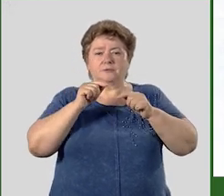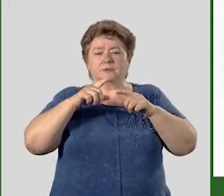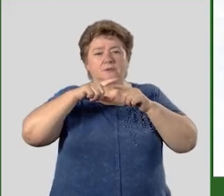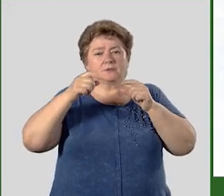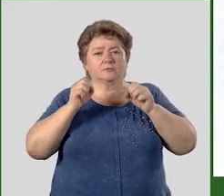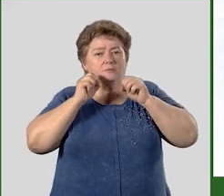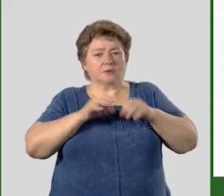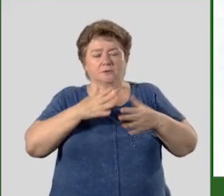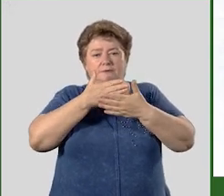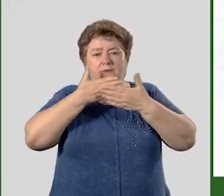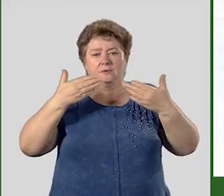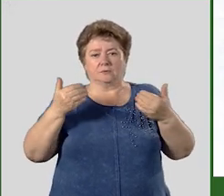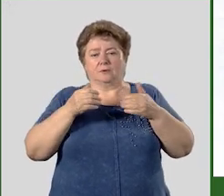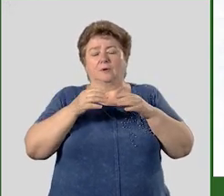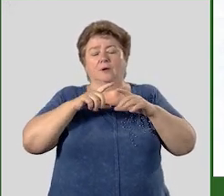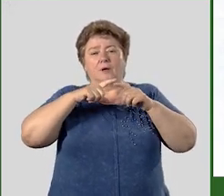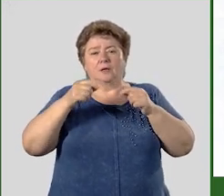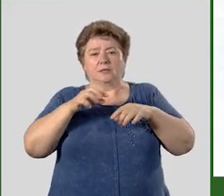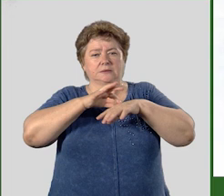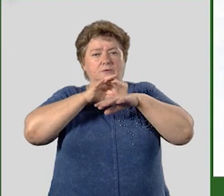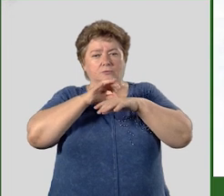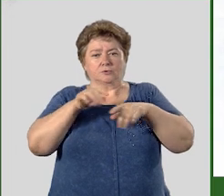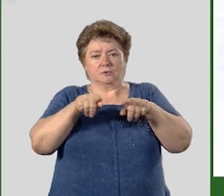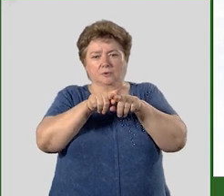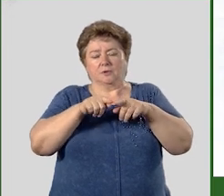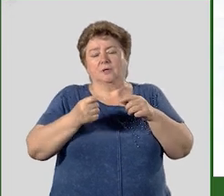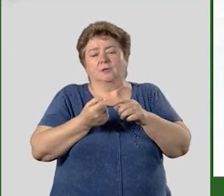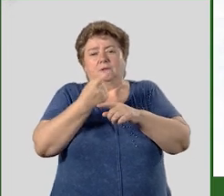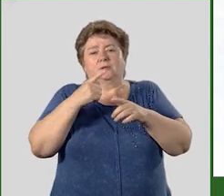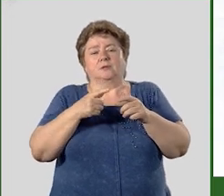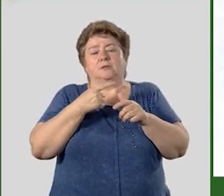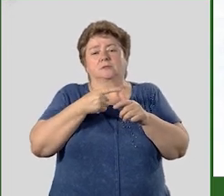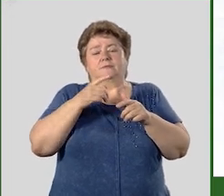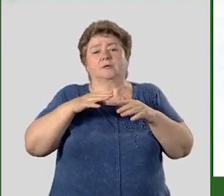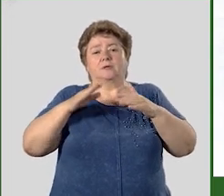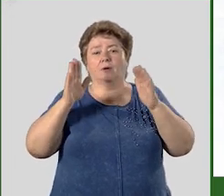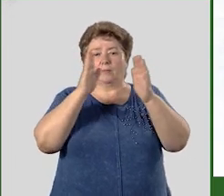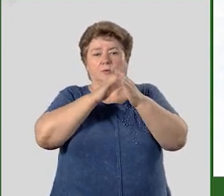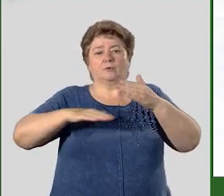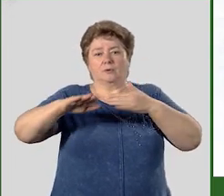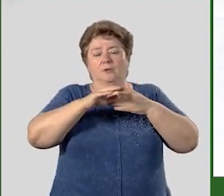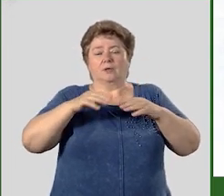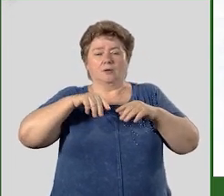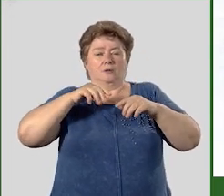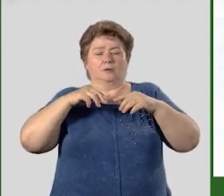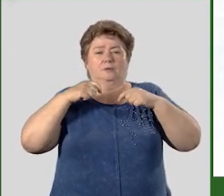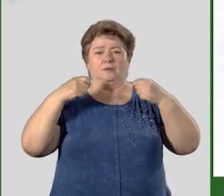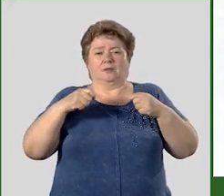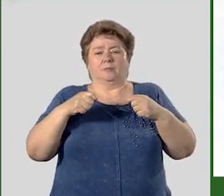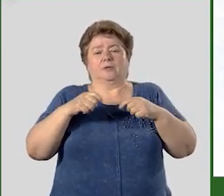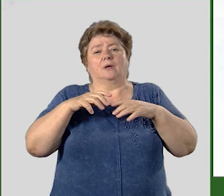листву не сбрасывают, листья кожистые, отсюда название природной зоны – жестколистные